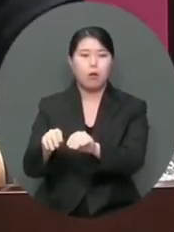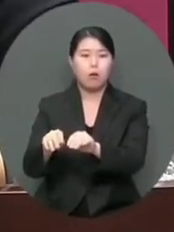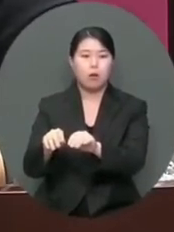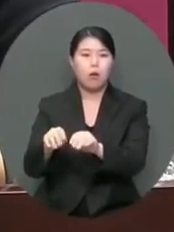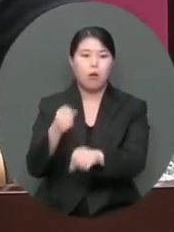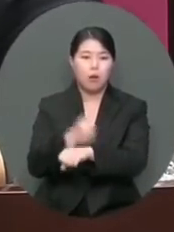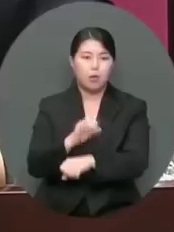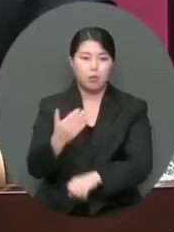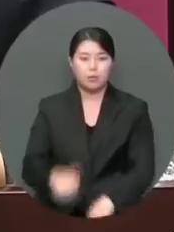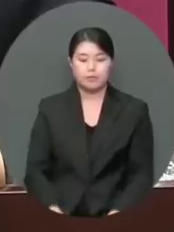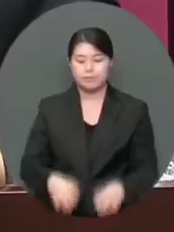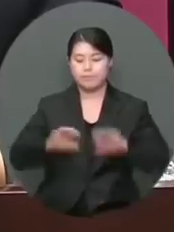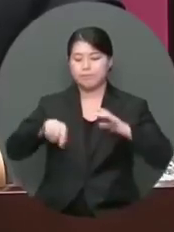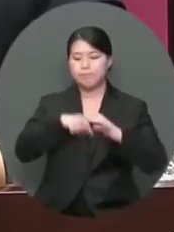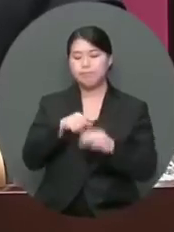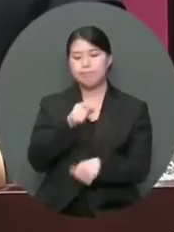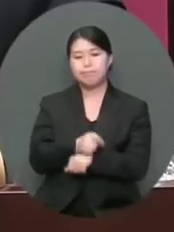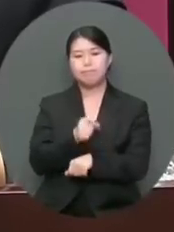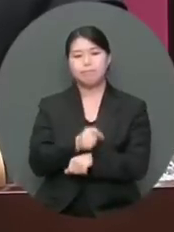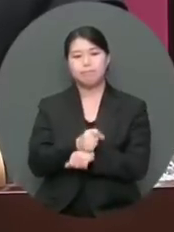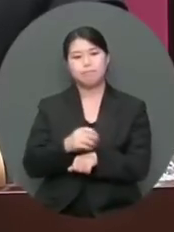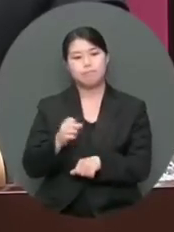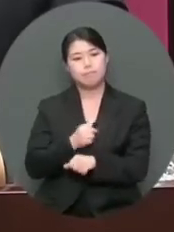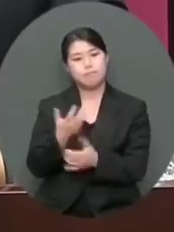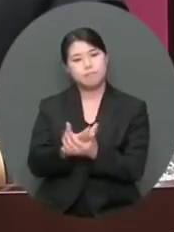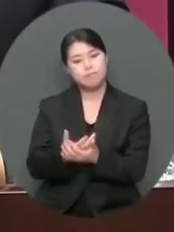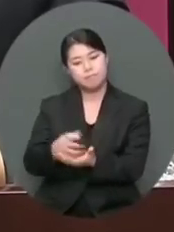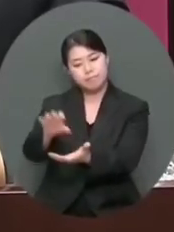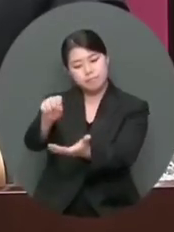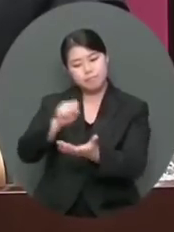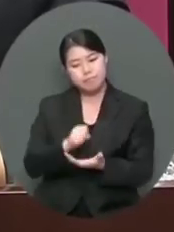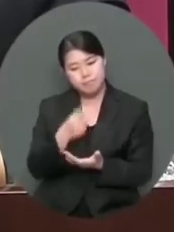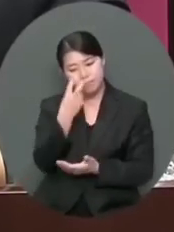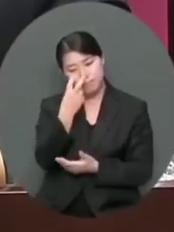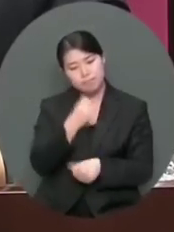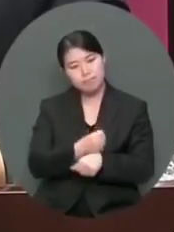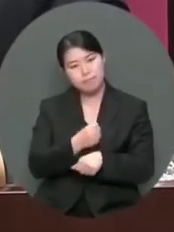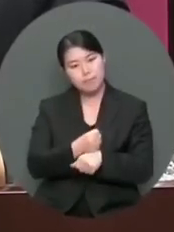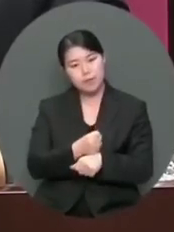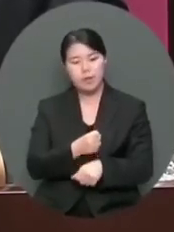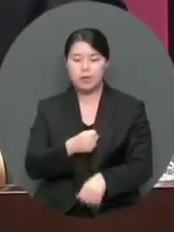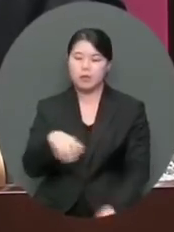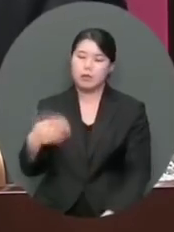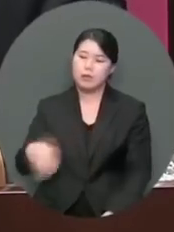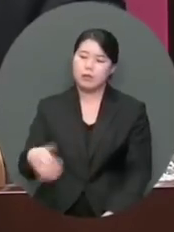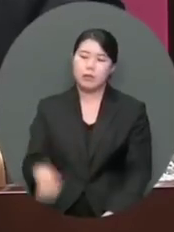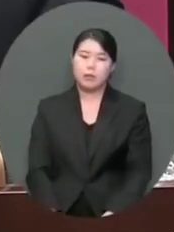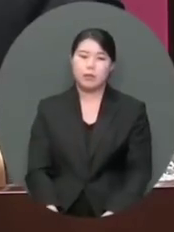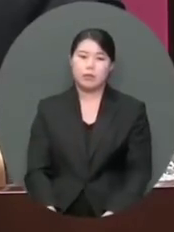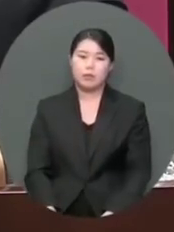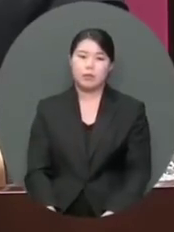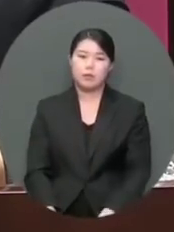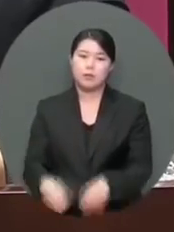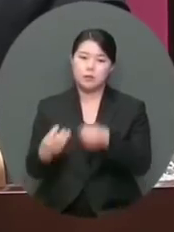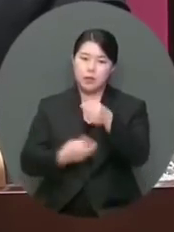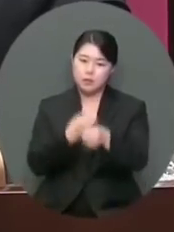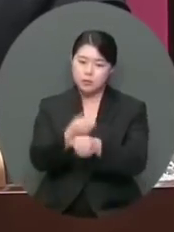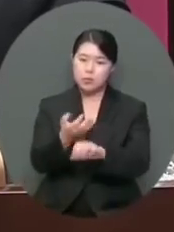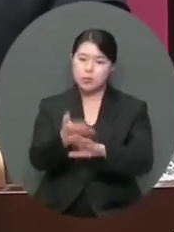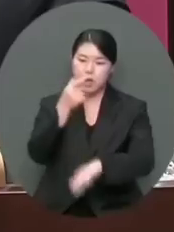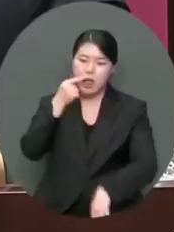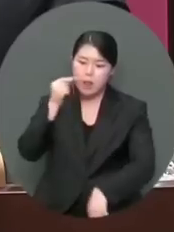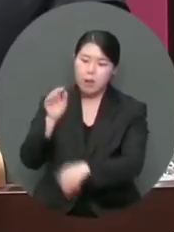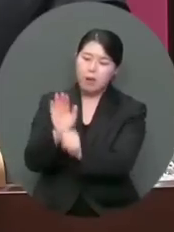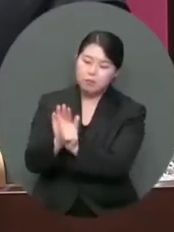국내에서 탁상행정으로 데이터 받아서 감시한다는 말씀 대단하십니다. 제가 몇 국민 혈세로 30년 이상 일본